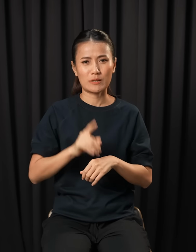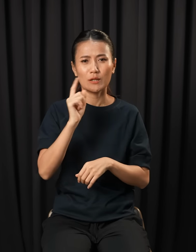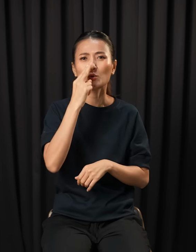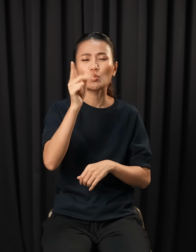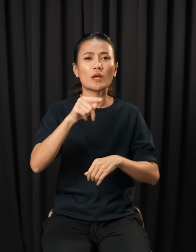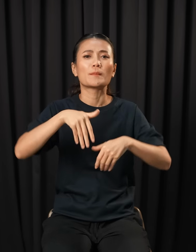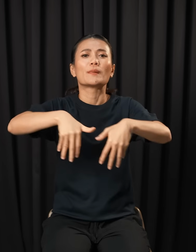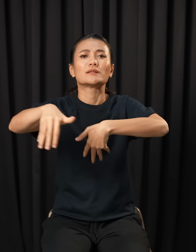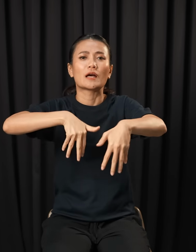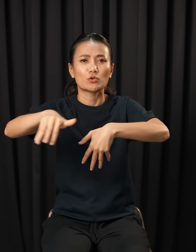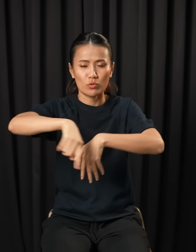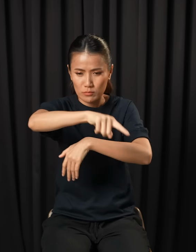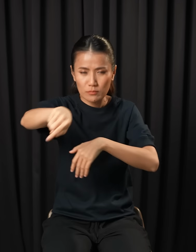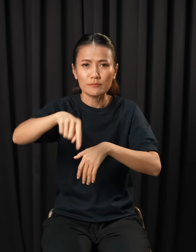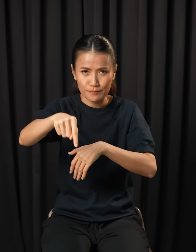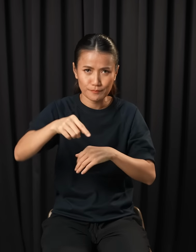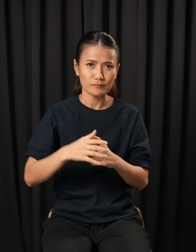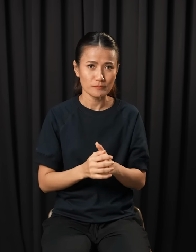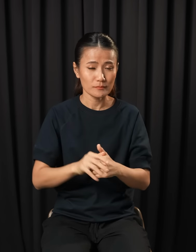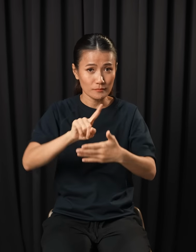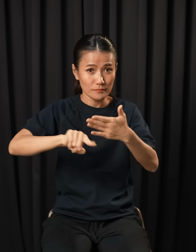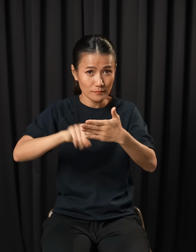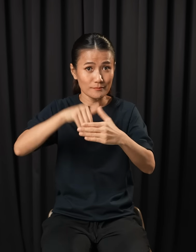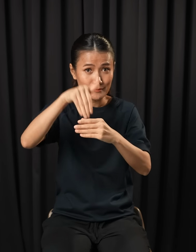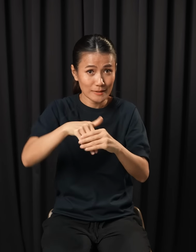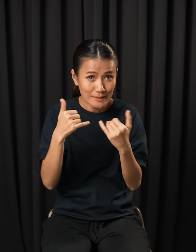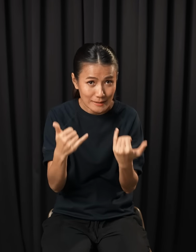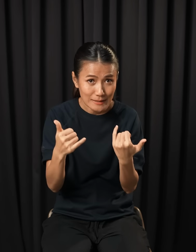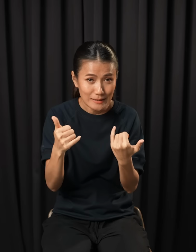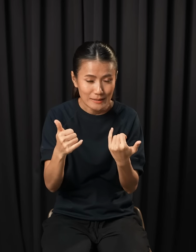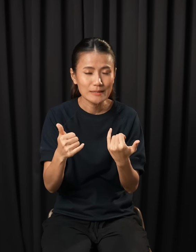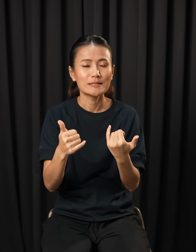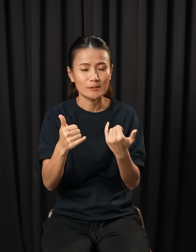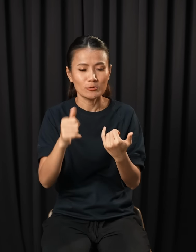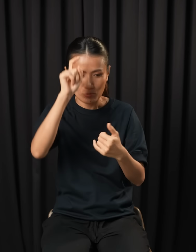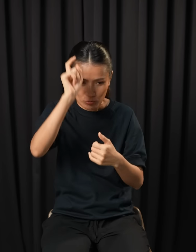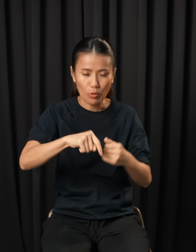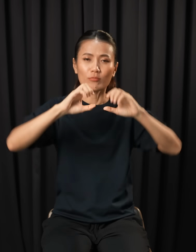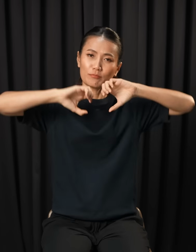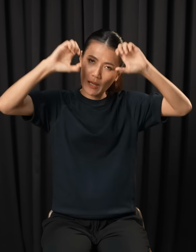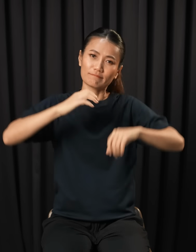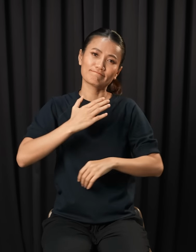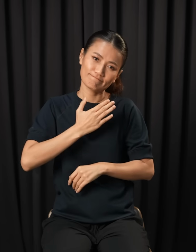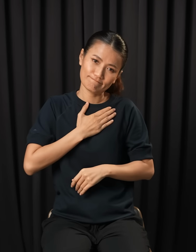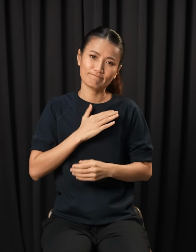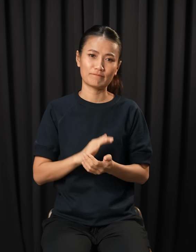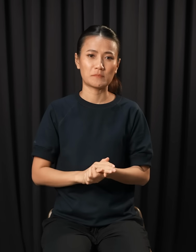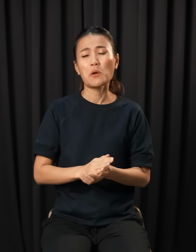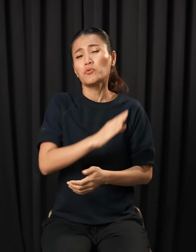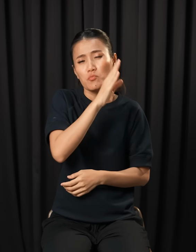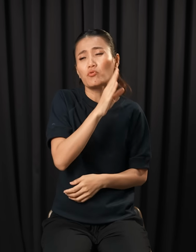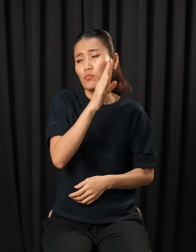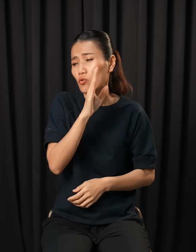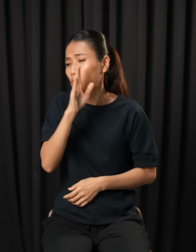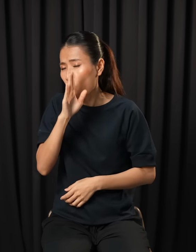ยชน์กับประชาชนมากกว่าแล้วทุกอย่างมันก็อยู่ที่น้ำหนักทางการเมืองน้ำหนักทางการเมืองที่พี่น้องประชาชนให้มานะครับแต่ว่าการเลือกตั้งครั้งนี้เราตั้งเป้าที่